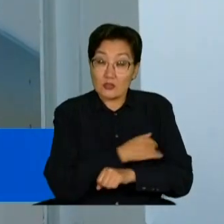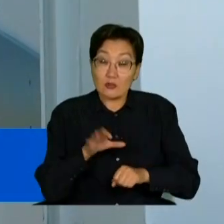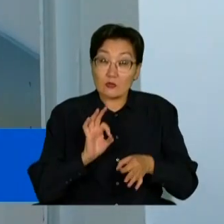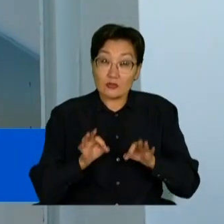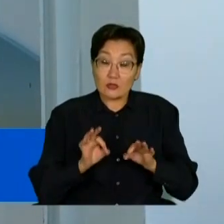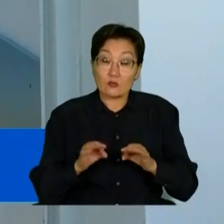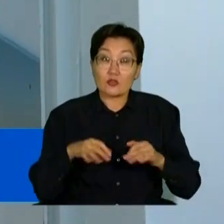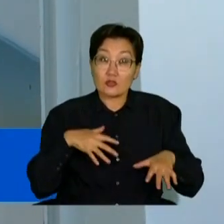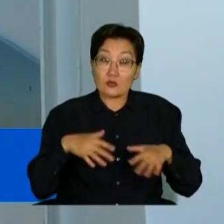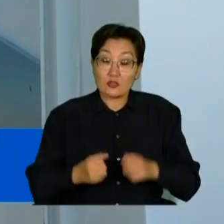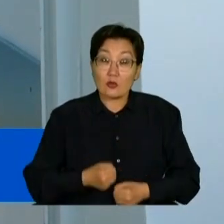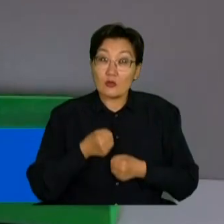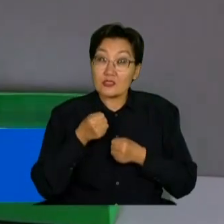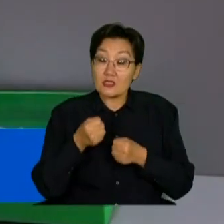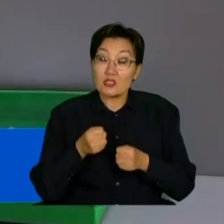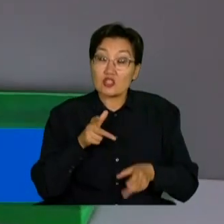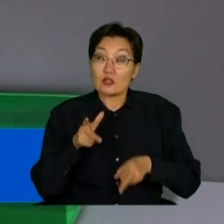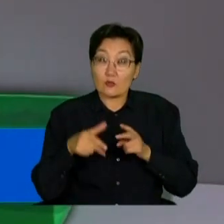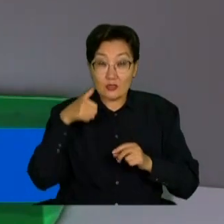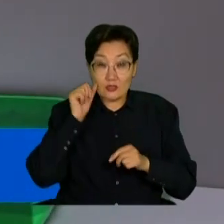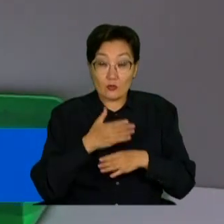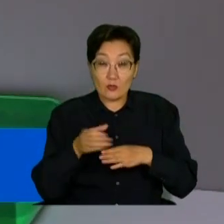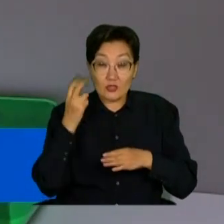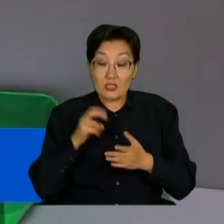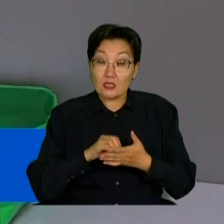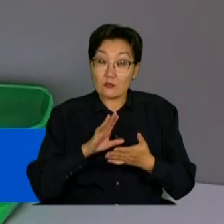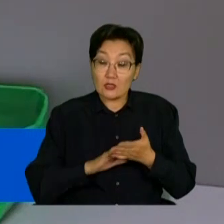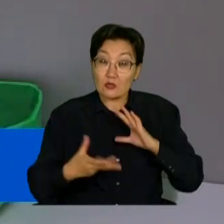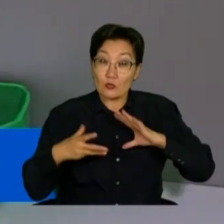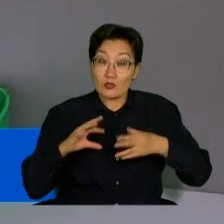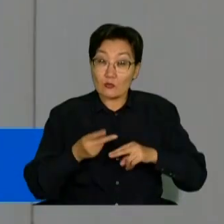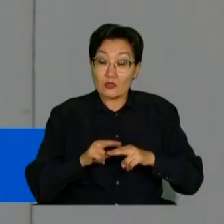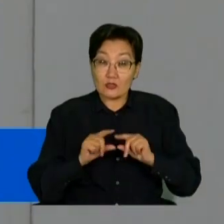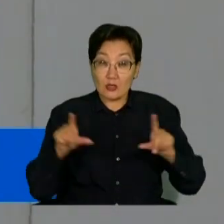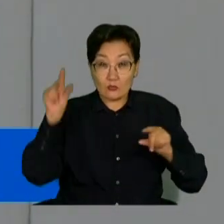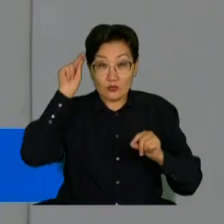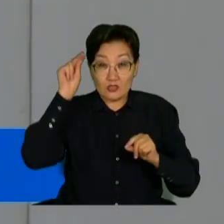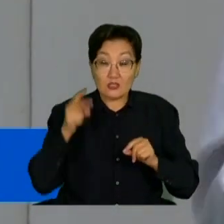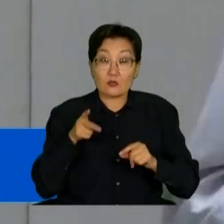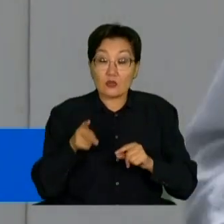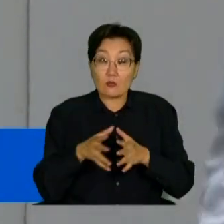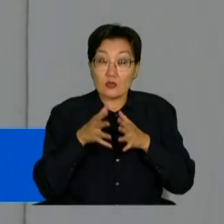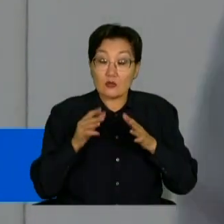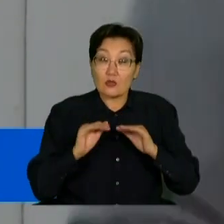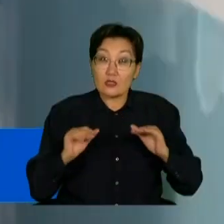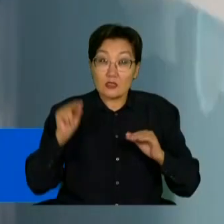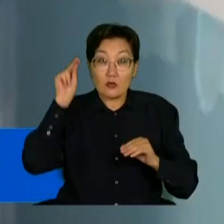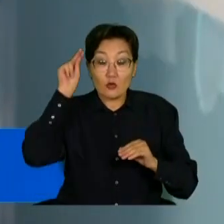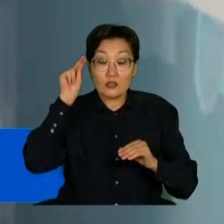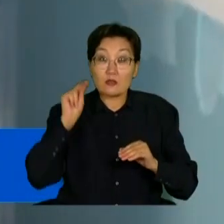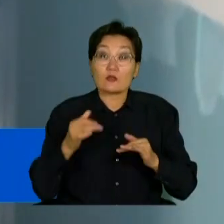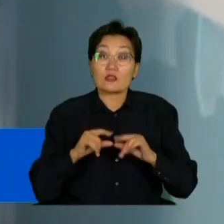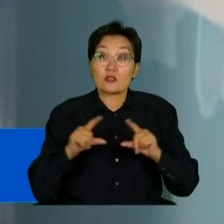Оқушылардың әлсіздікке қысу бойынша шағыма кеше түстен күйін тіркеліпті. Жалпы бұл білім мекемесінде 2000-нан аса бала білім алады.